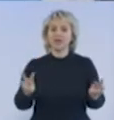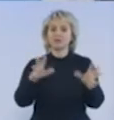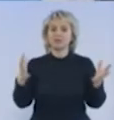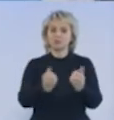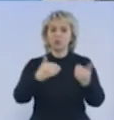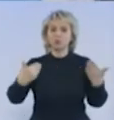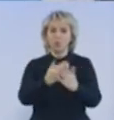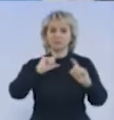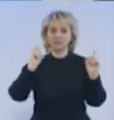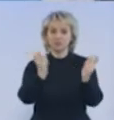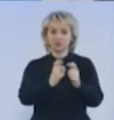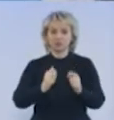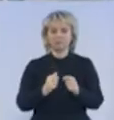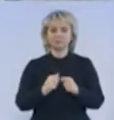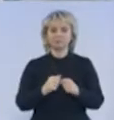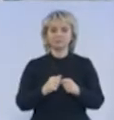спасали новый стадион.